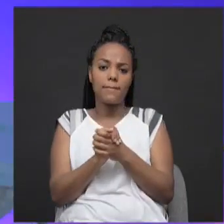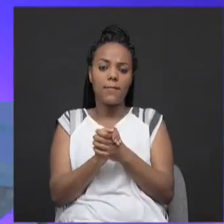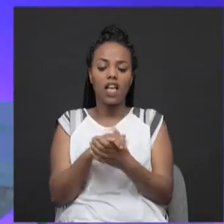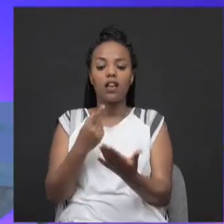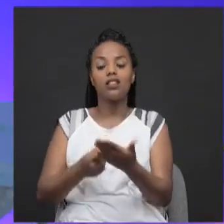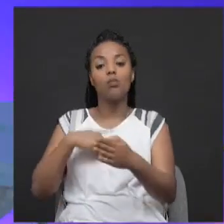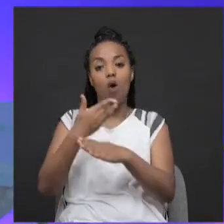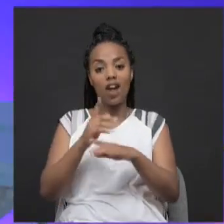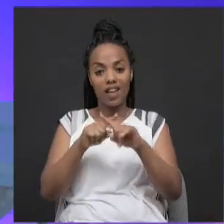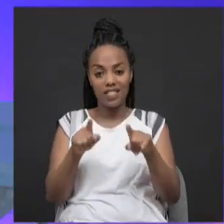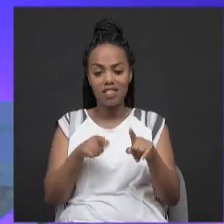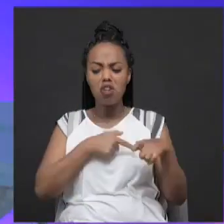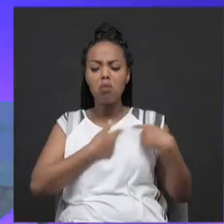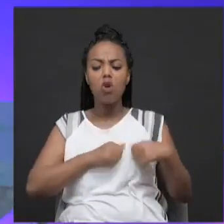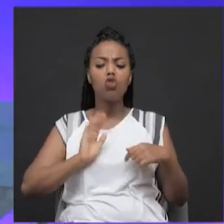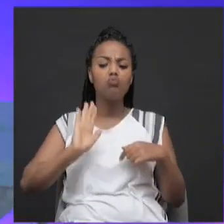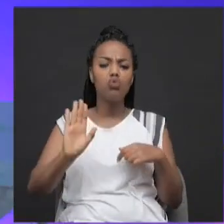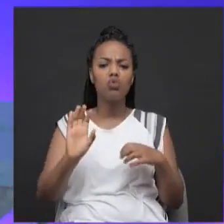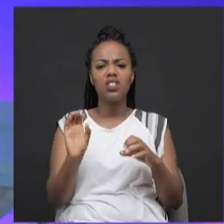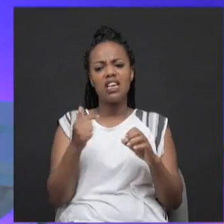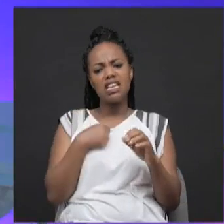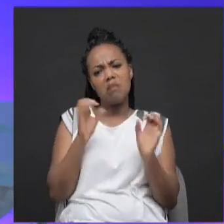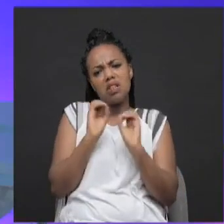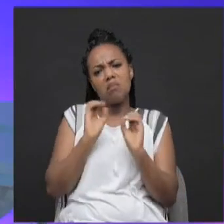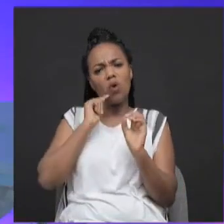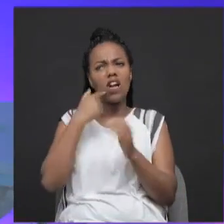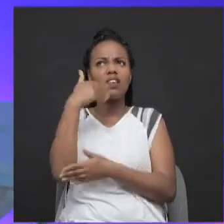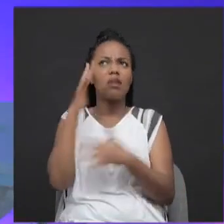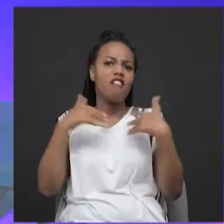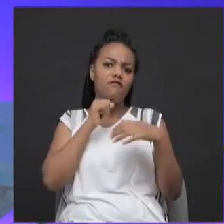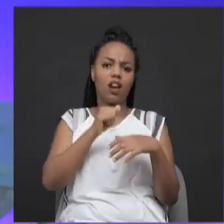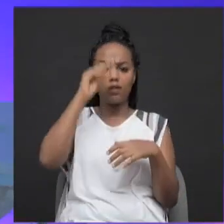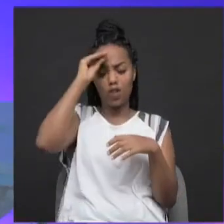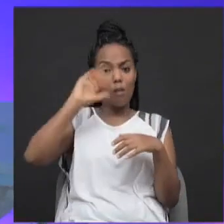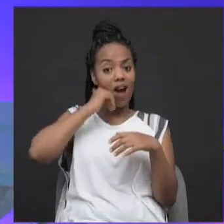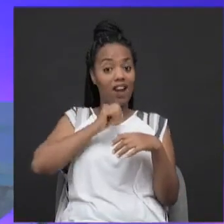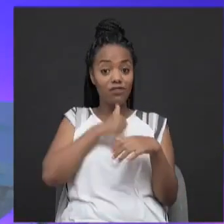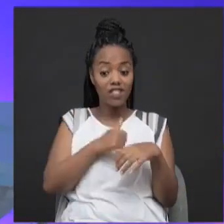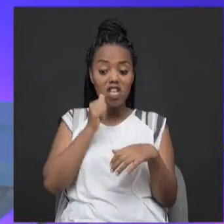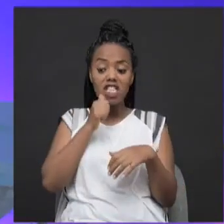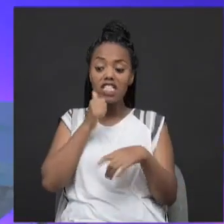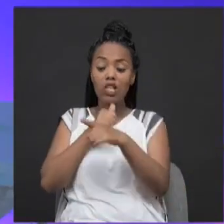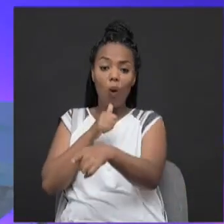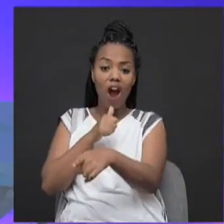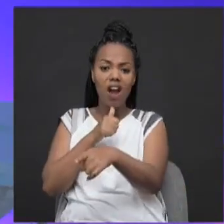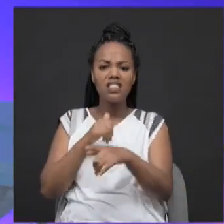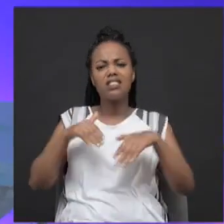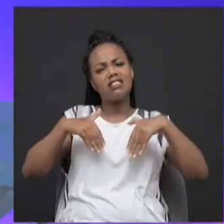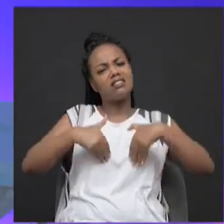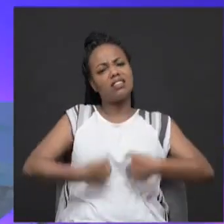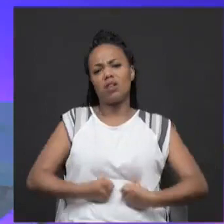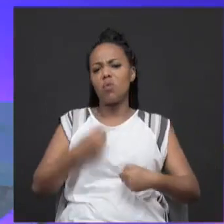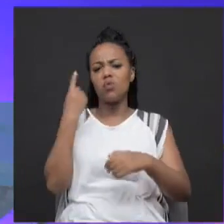ከዚህ በኋላ ግን በልቡ ምንም እግዚአብሔርን ባልፈራ ሰውንም ባላፍር ይህች መበለት ስለምታደክመኝ ሁል ጊዜም